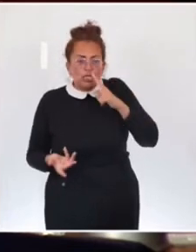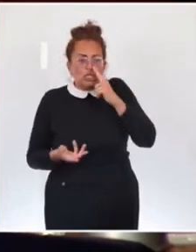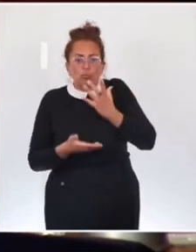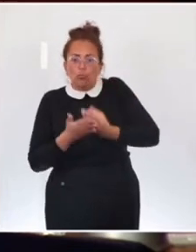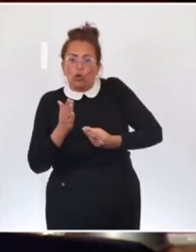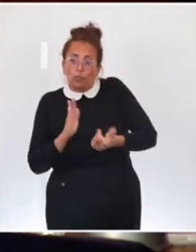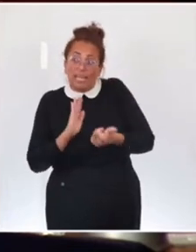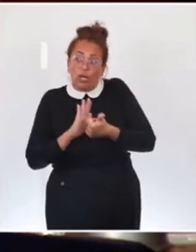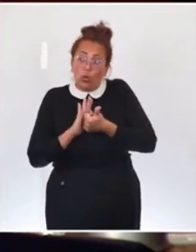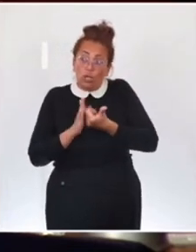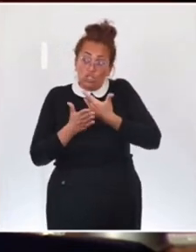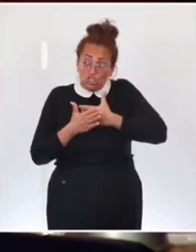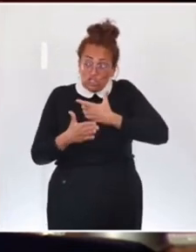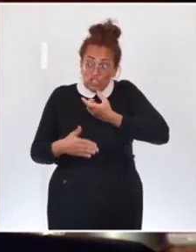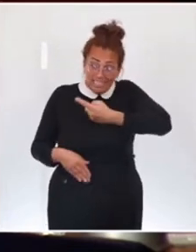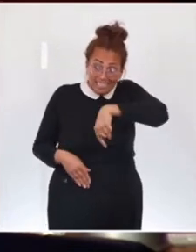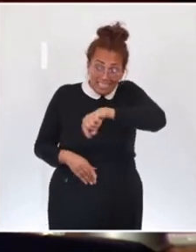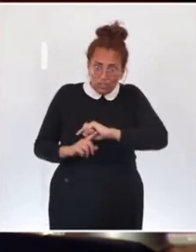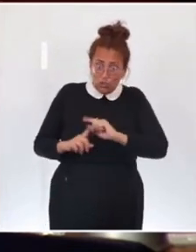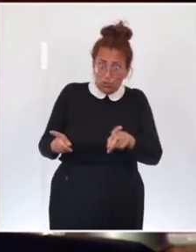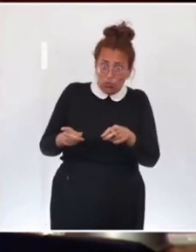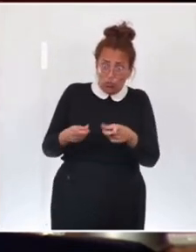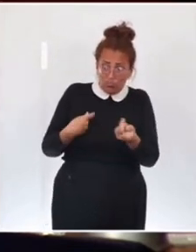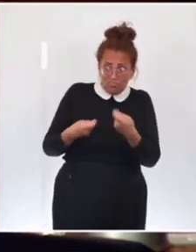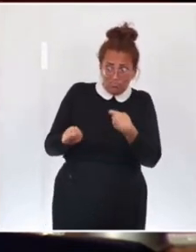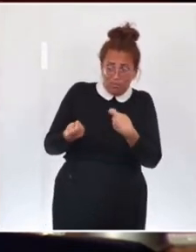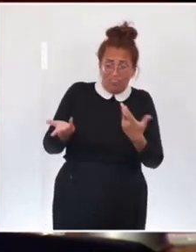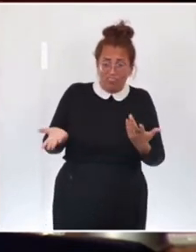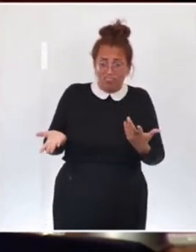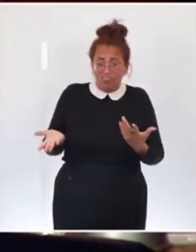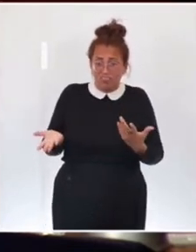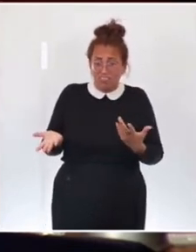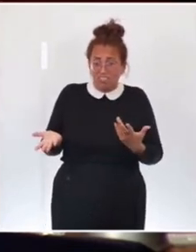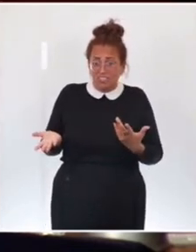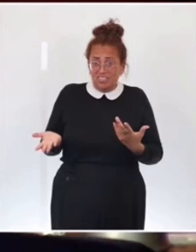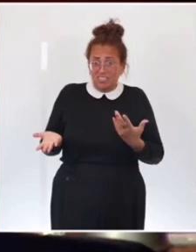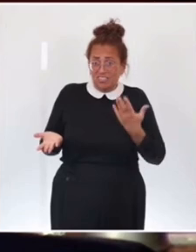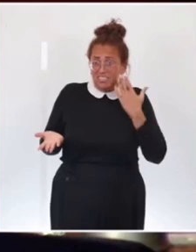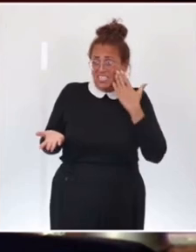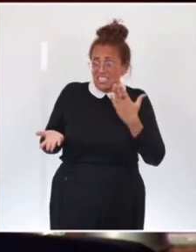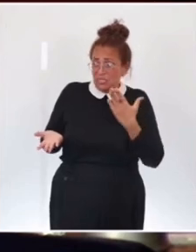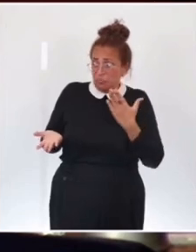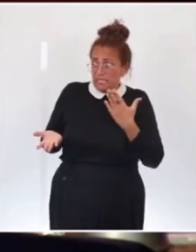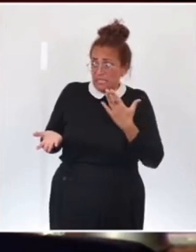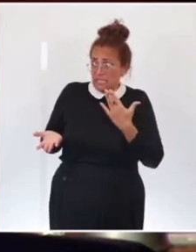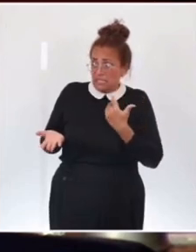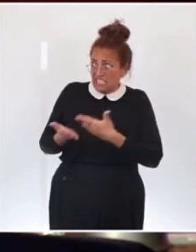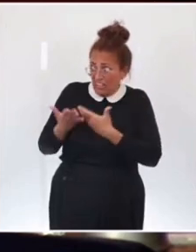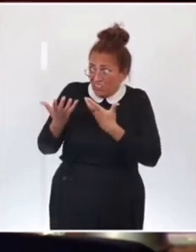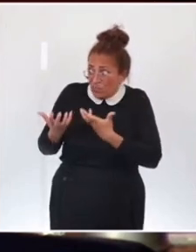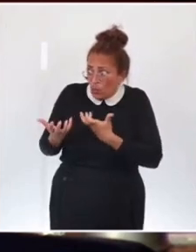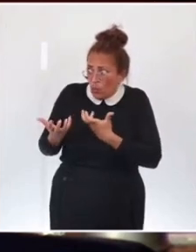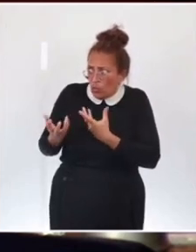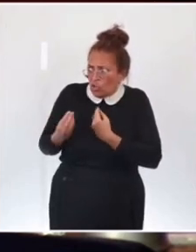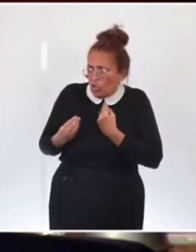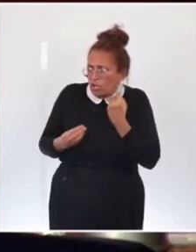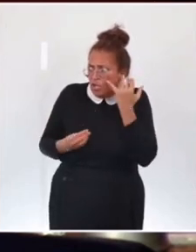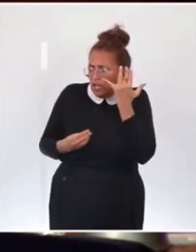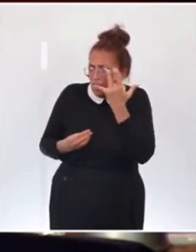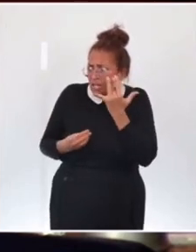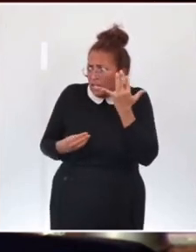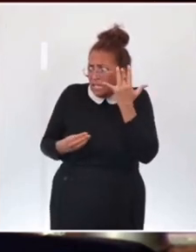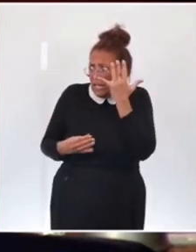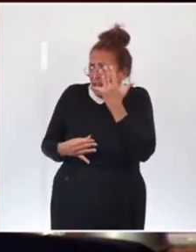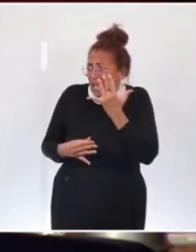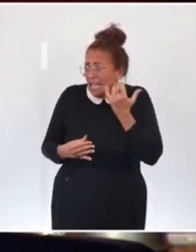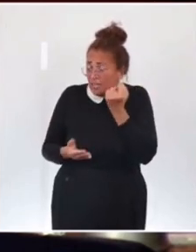cela. Je ne crois pas que vous soyez nostalgique de cela, ça m'inquiéterait plus que je ne le suis déjà. Mais ça donne en tout cas l'image d'une ville